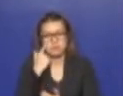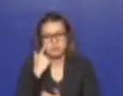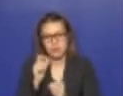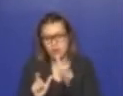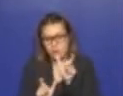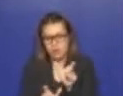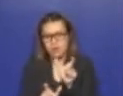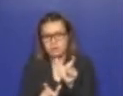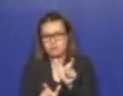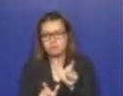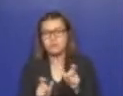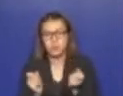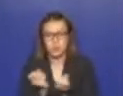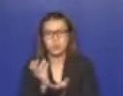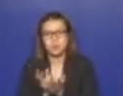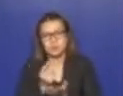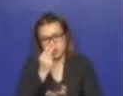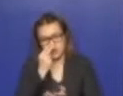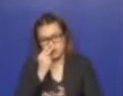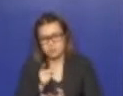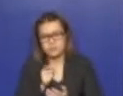ำประกันเราจะได้เห็นจาก